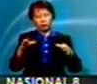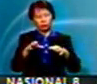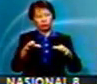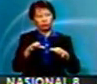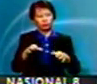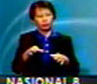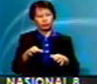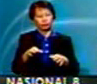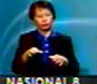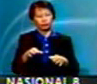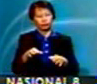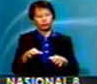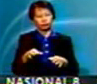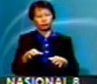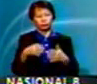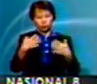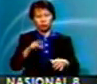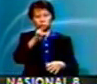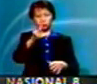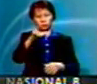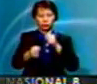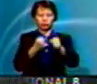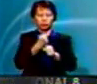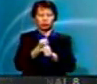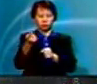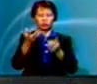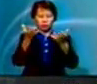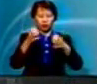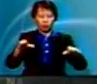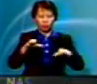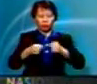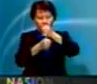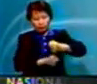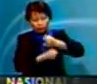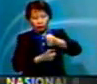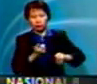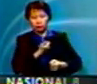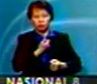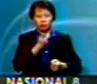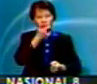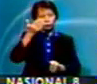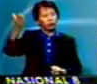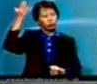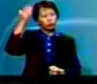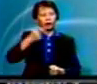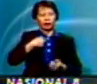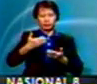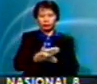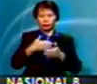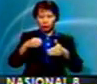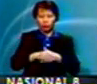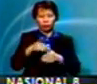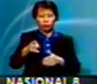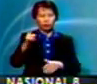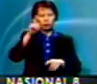ni, dah 23 tahun dah dia hasrat je nak buat ni. Pasal masa dulu, masa saya baru-baru kahwin dengan dia pun,